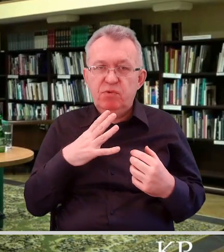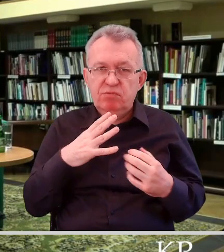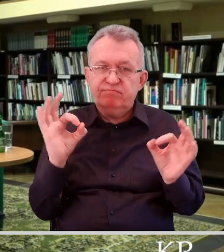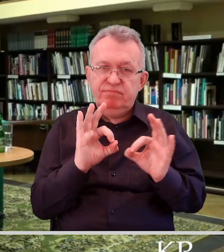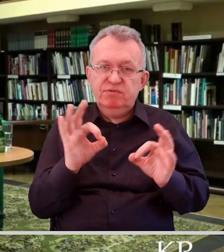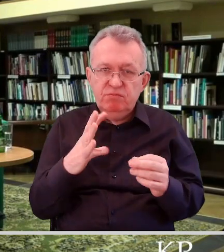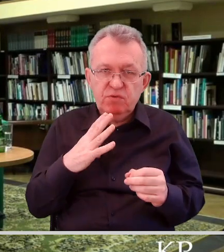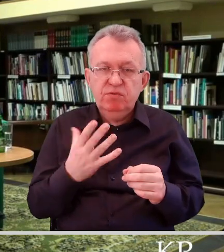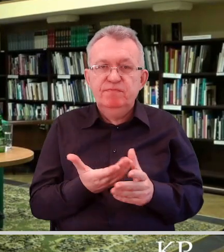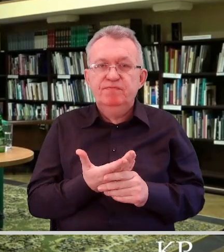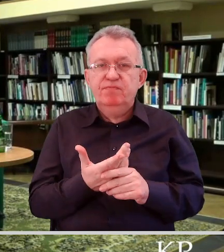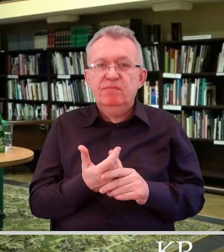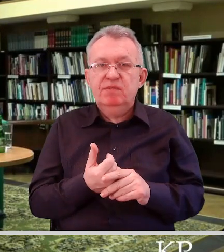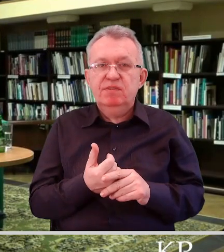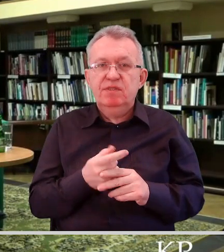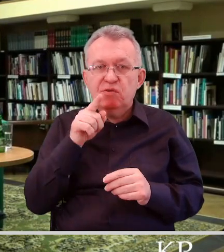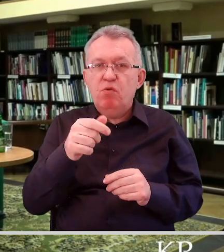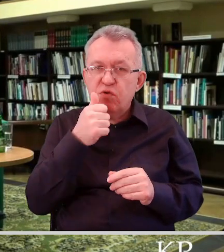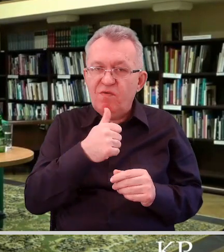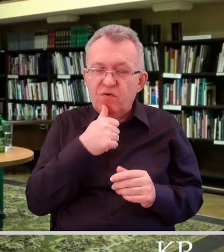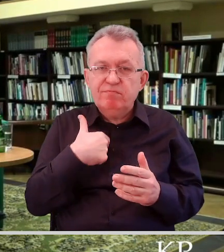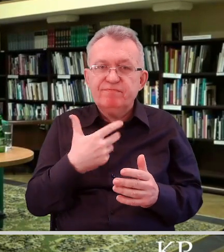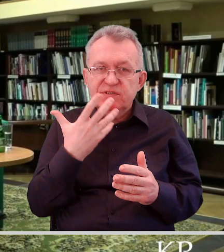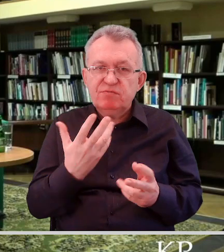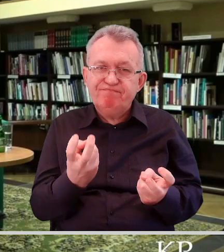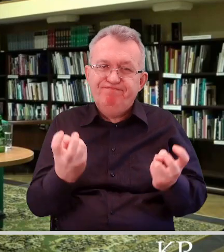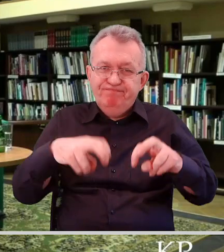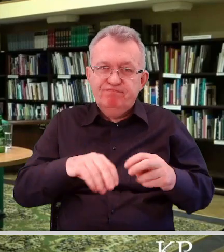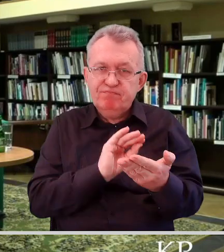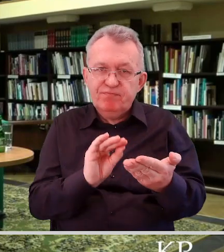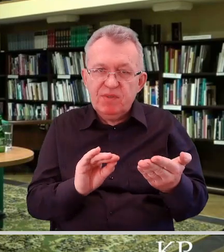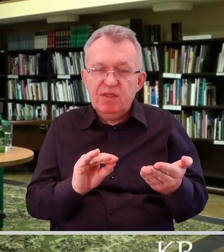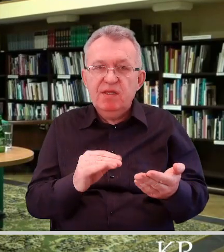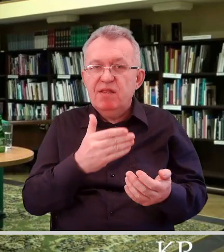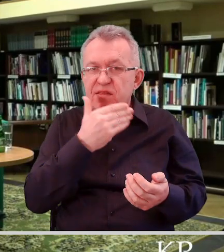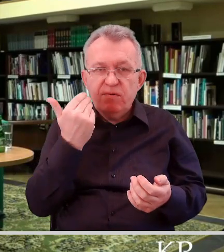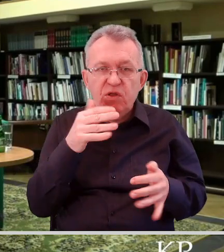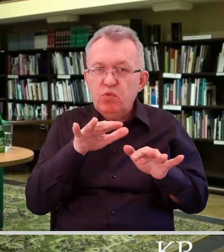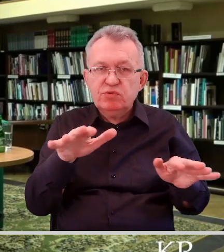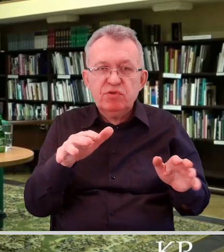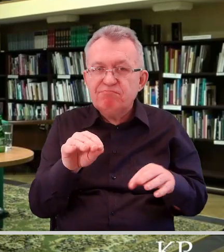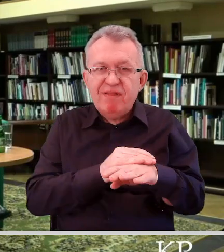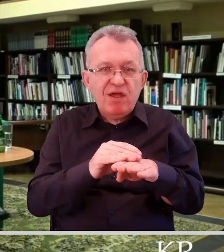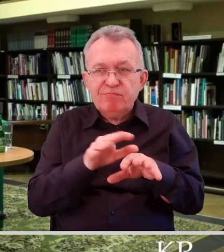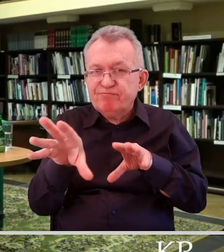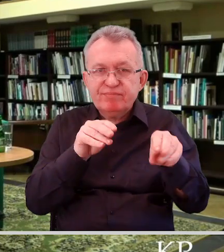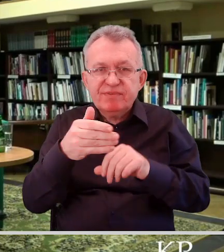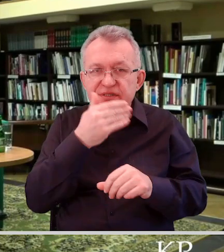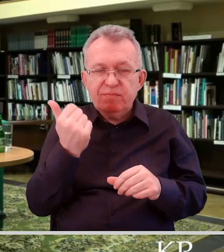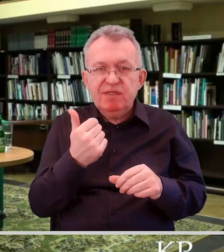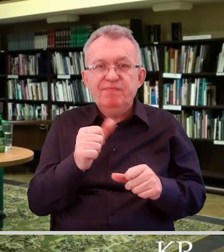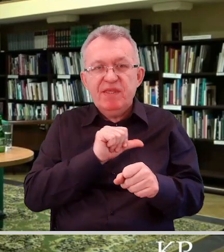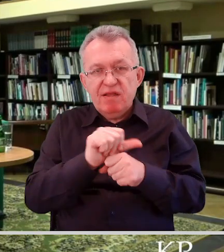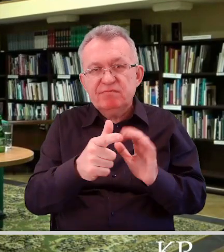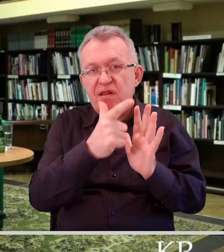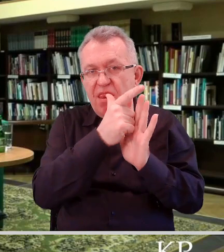dramaty. I to próbowałam właśnie zrekonstruować, a o dziwo nie ma zbyt wielu materiałów. Znaczy są